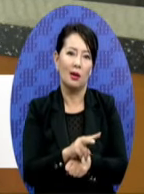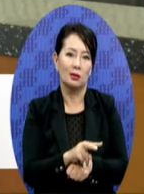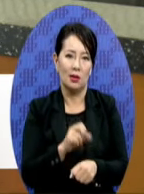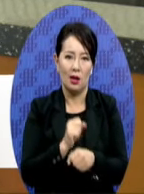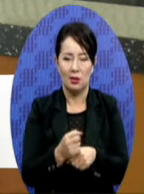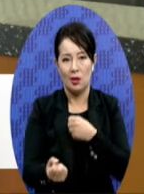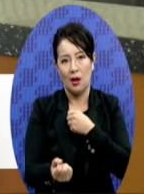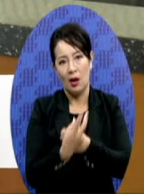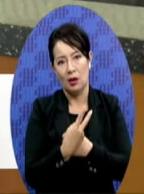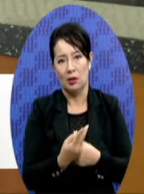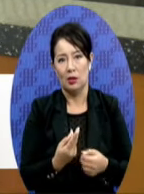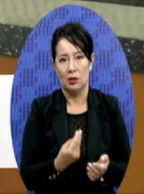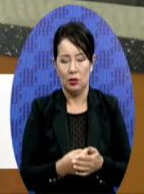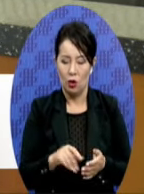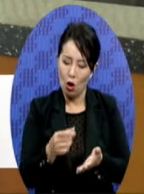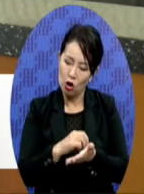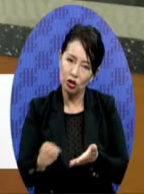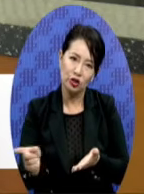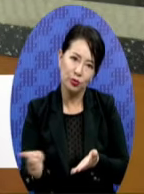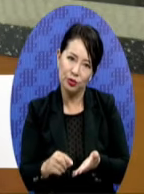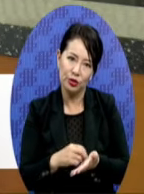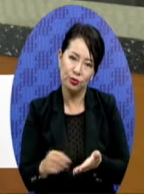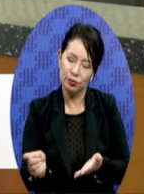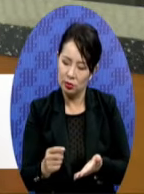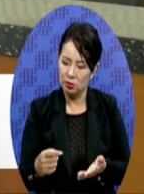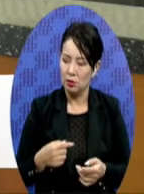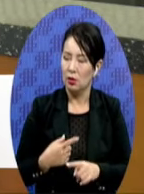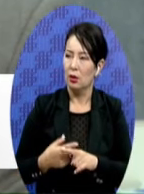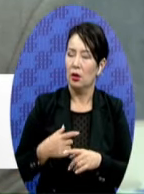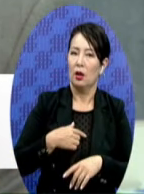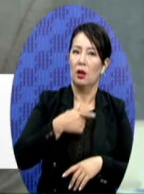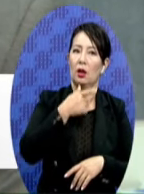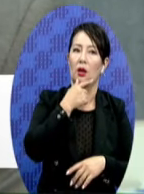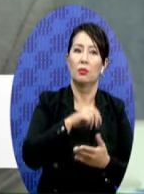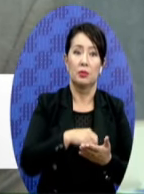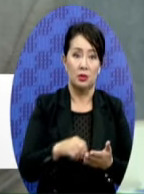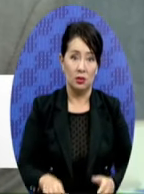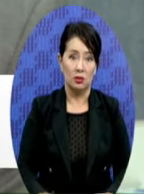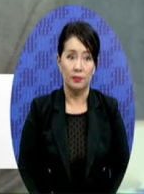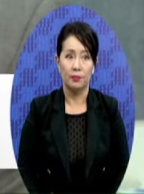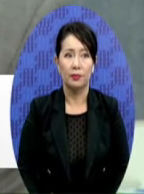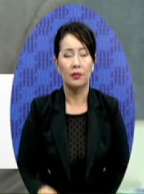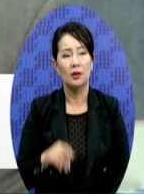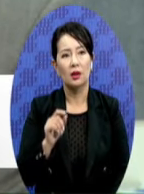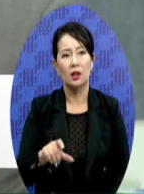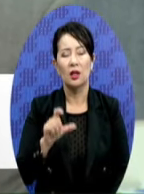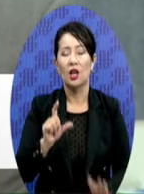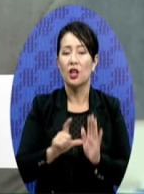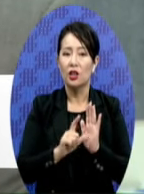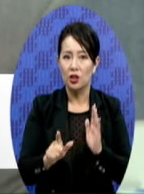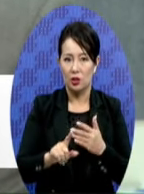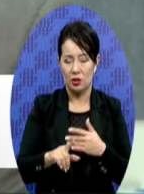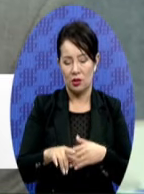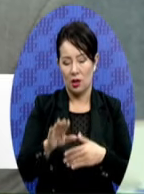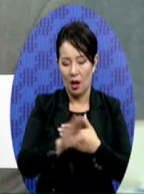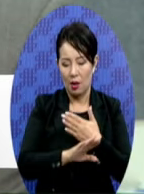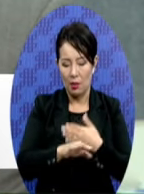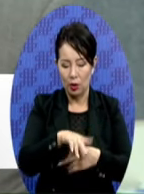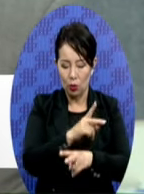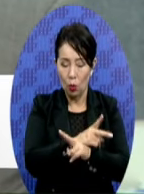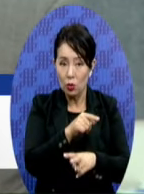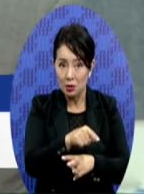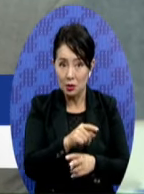халдаг, өргөдлийг бичүүлдэг тийм юм л бол орж байгаа. Гэсэн хэрэгцээ хамгаалах хууль гэж Монгол улсад бий. Тэгээ энэ